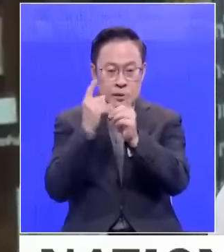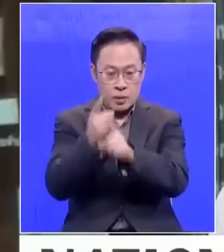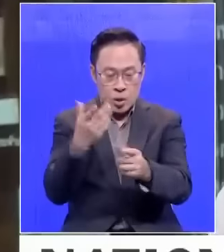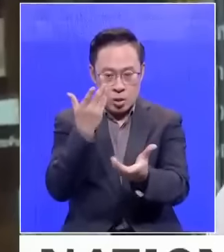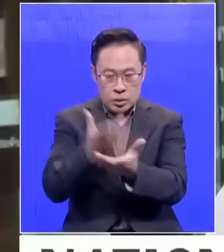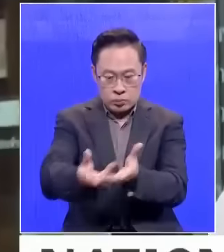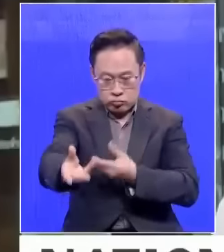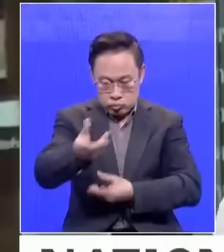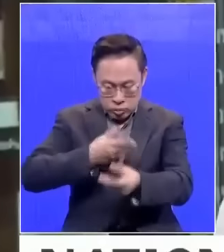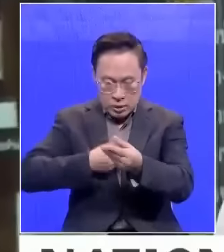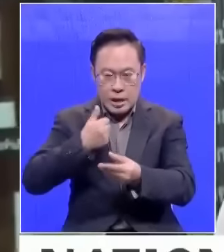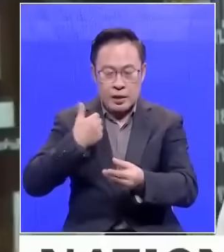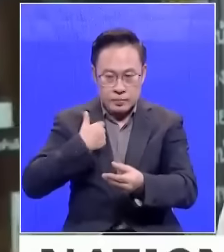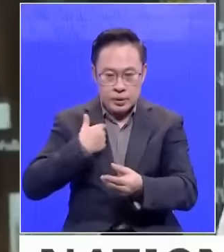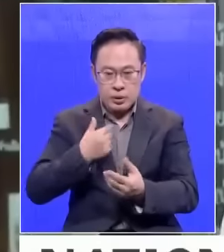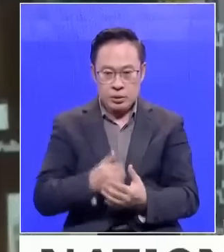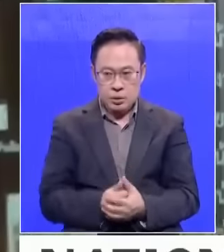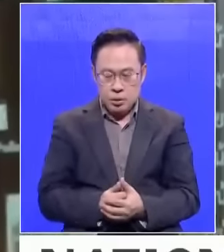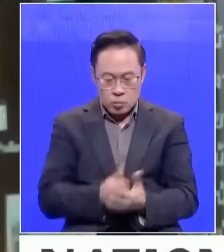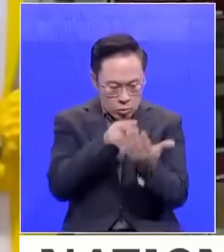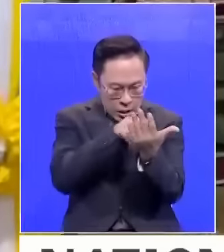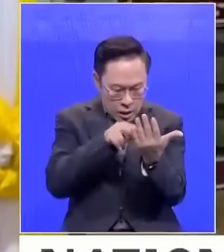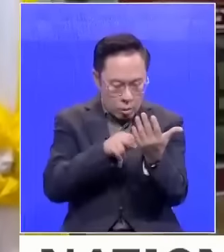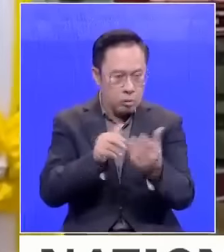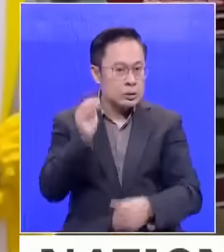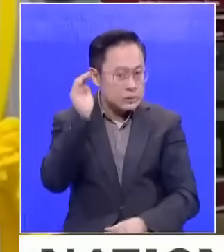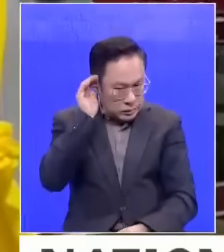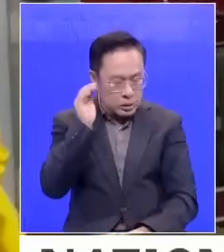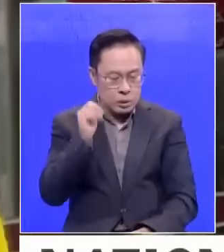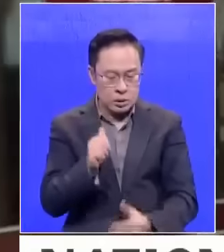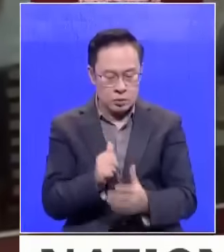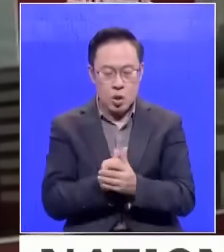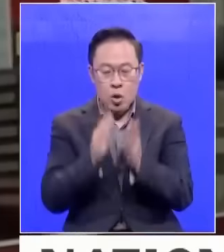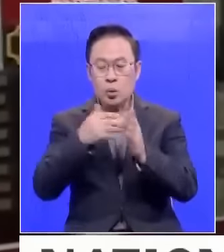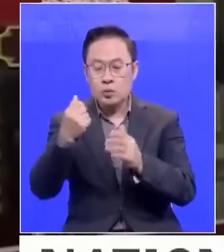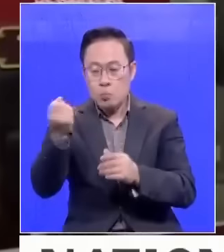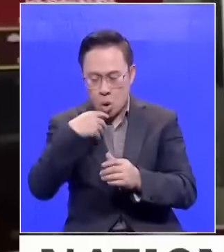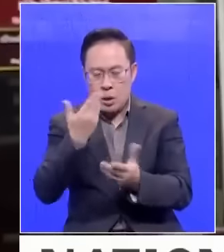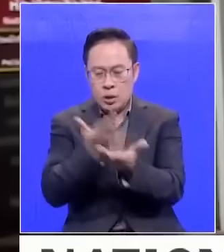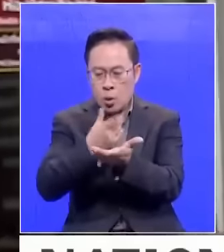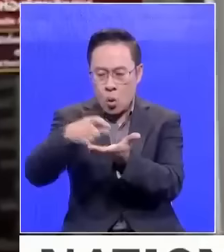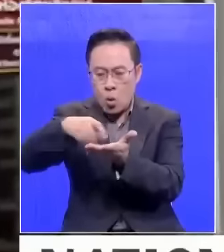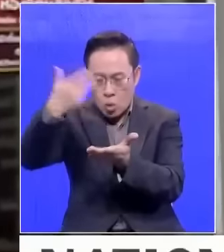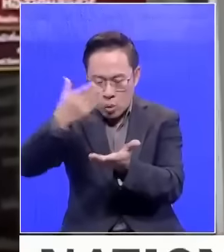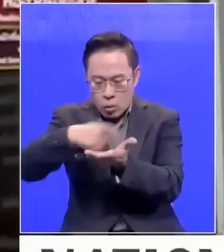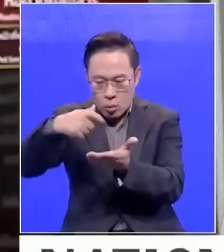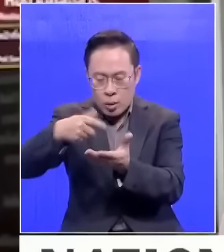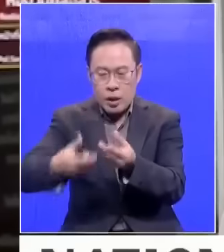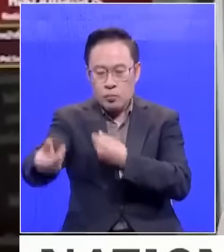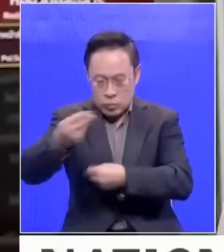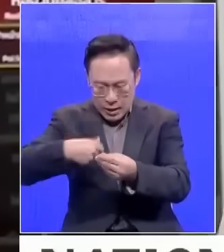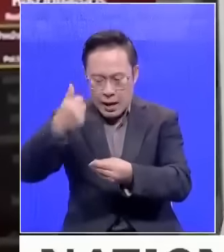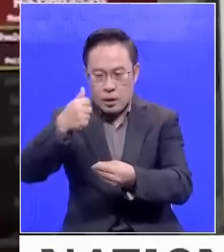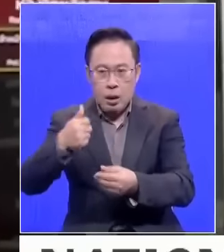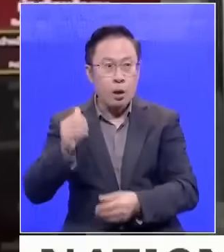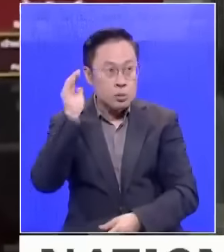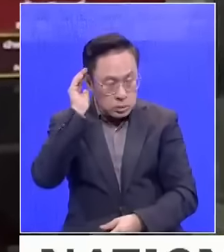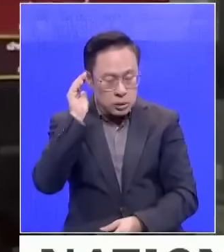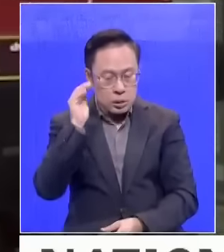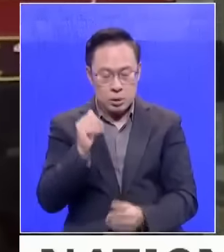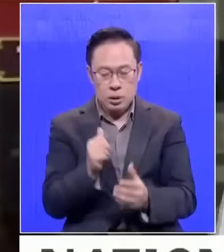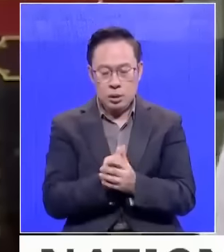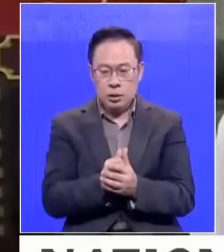นนะแล้วเขาบอกดูแล้วก็น่าเชื่อถือก็เลยยอมโอนเงินไปอีกหลายครั้งทีนี้พอคุณสามีบอกพอเริ่มตั้งส